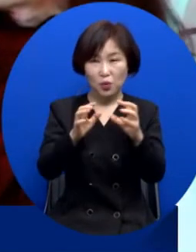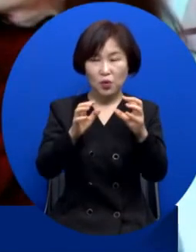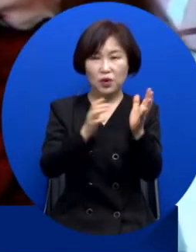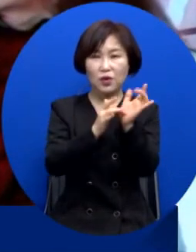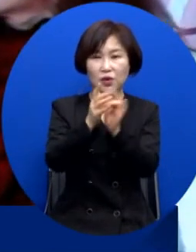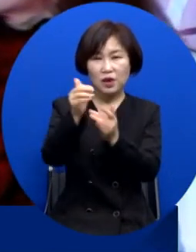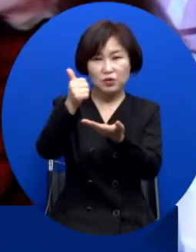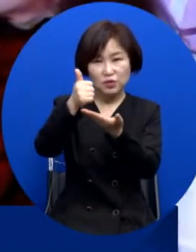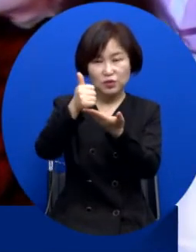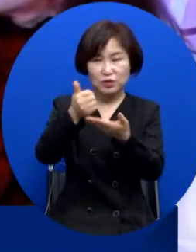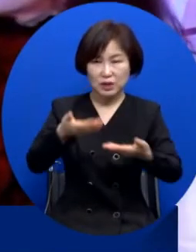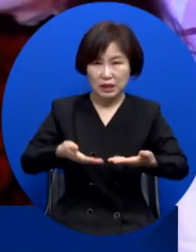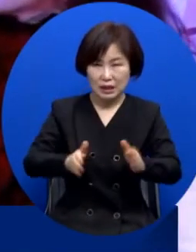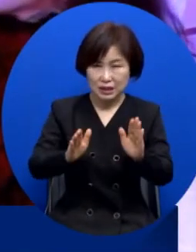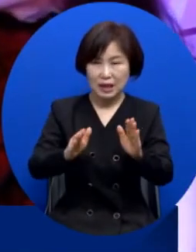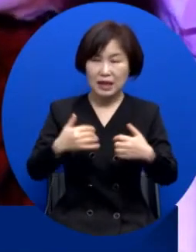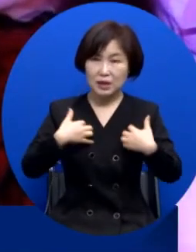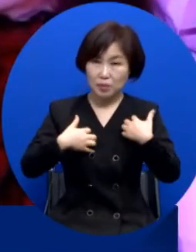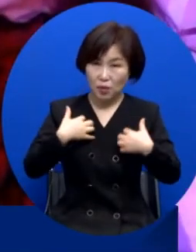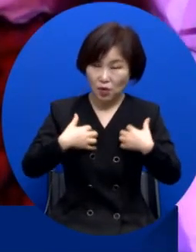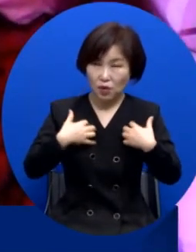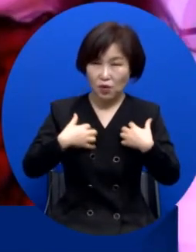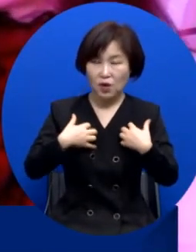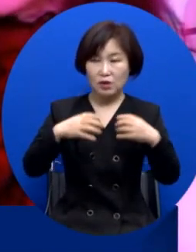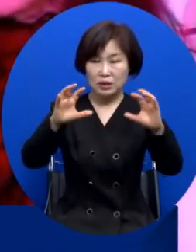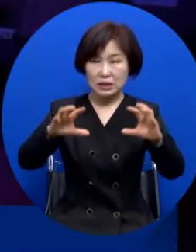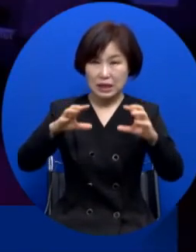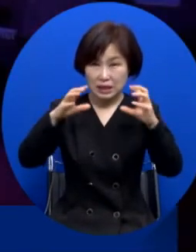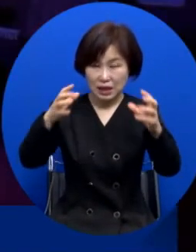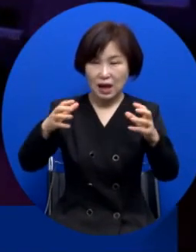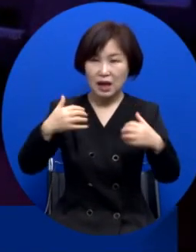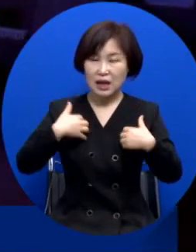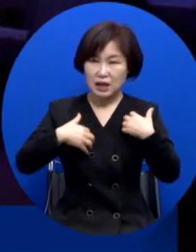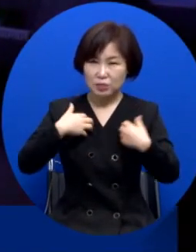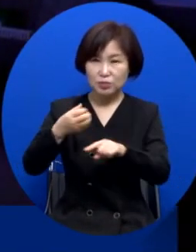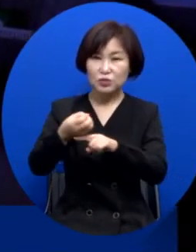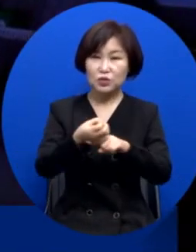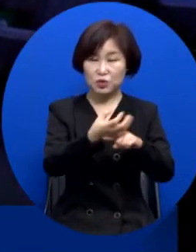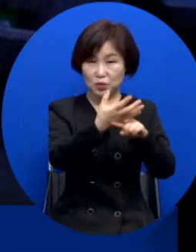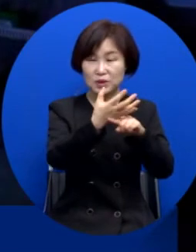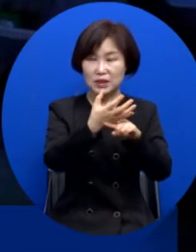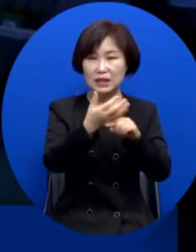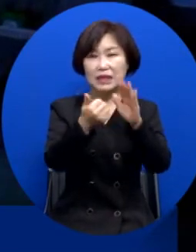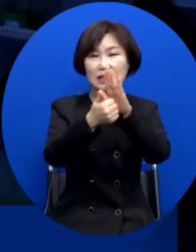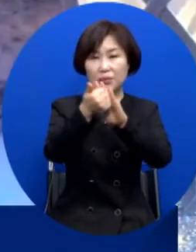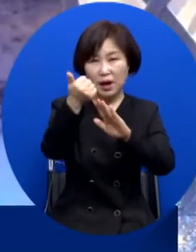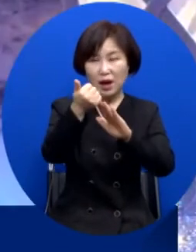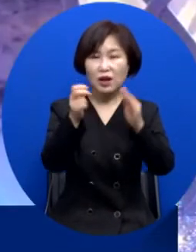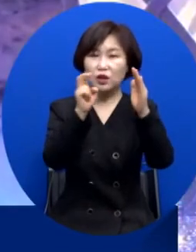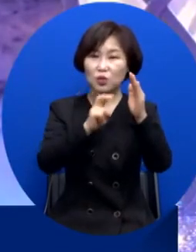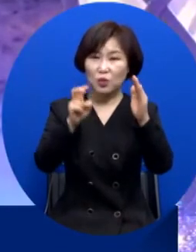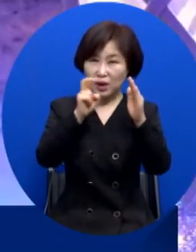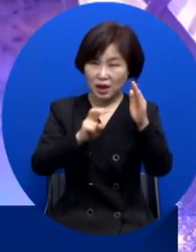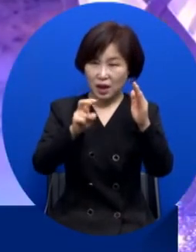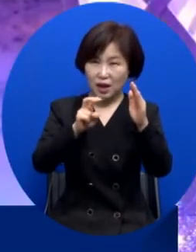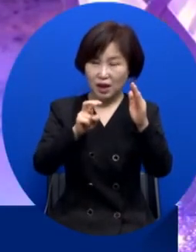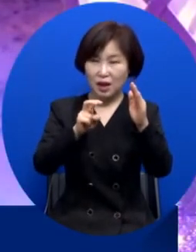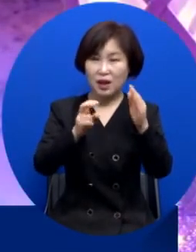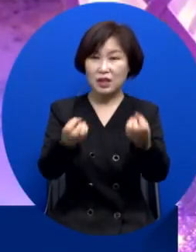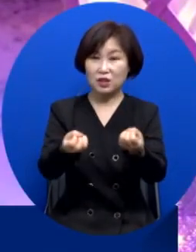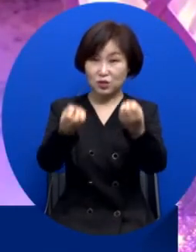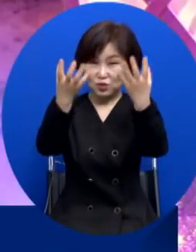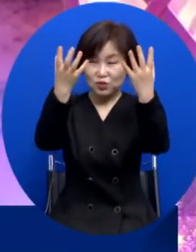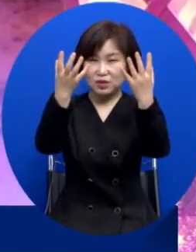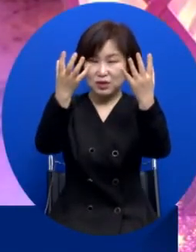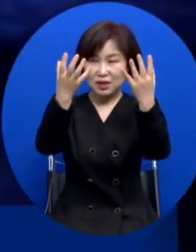탄생을 기뻐하고 또온 열방 가운데 예수 그리스도의 기쁨을 소식을 전하는 희망을 노래하다라는 콘서트, 크리스마스